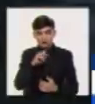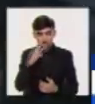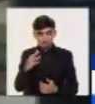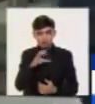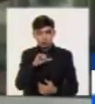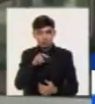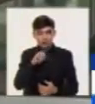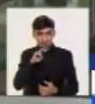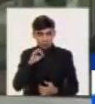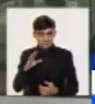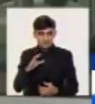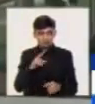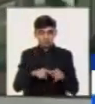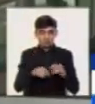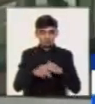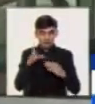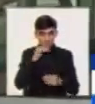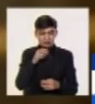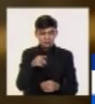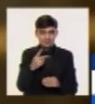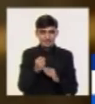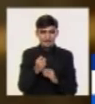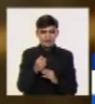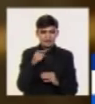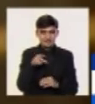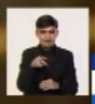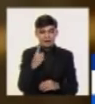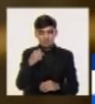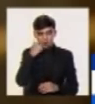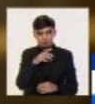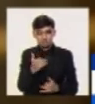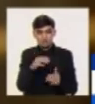тұр. 2001 жылдан бері парламентті айналшақтап жүрген Сұлтанов енді